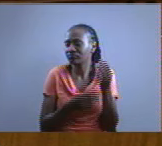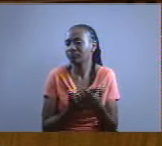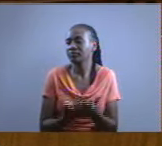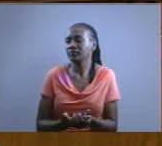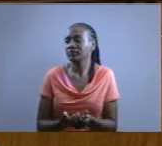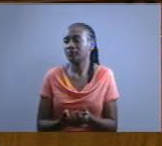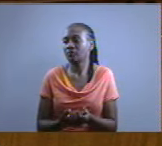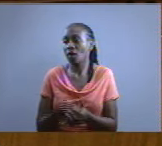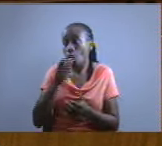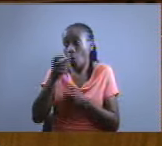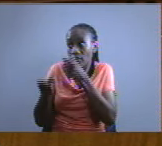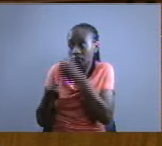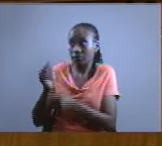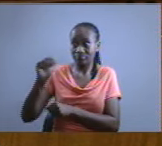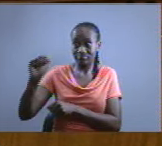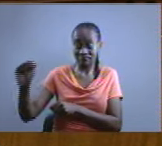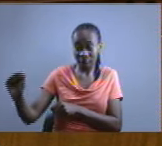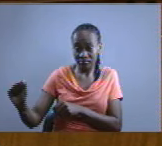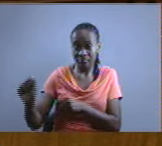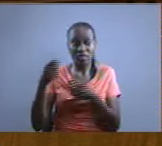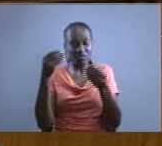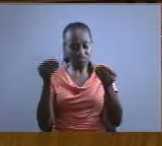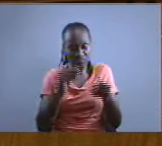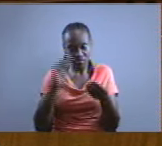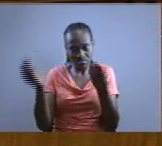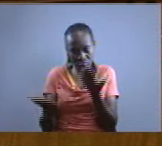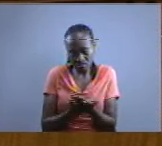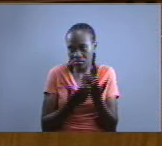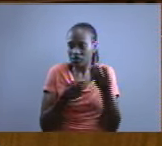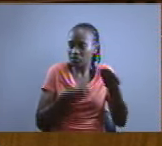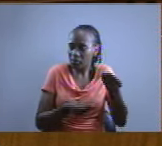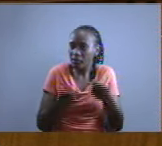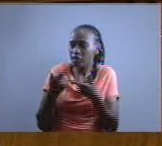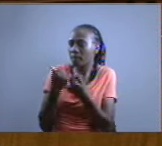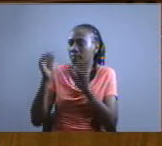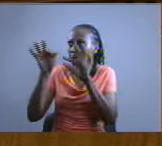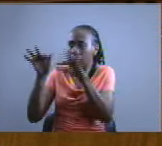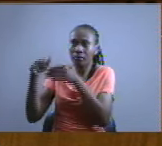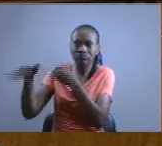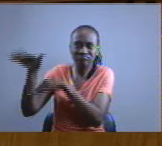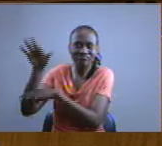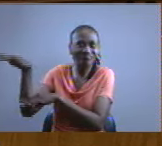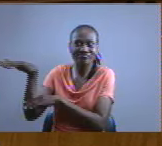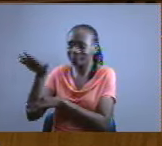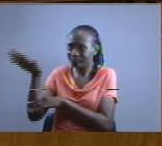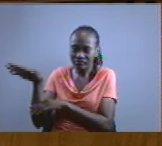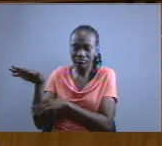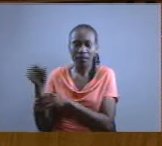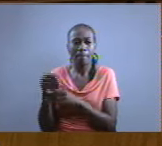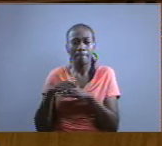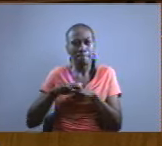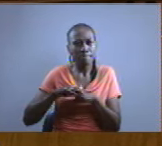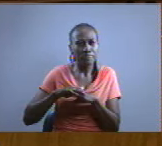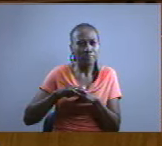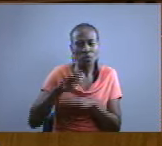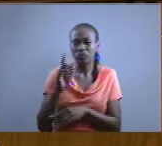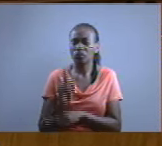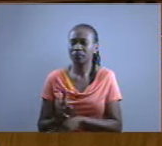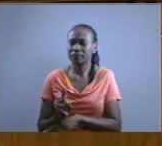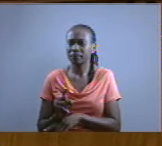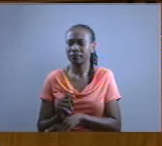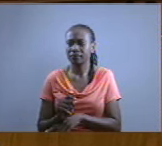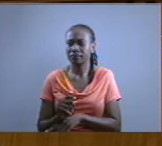verleggings wat ons van die publiek ontvang het hoofsaaklik bestaan uit minder belangrike besonderhede